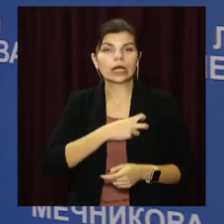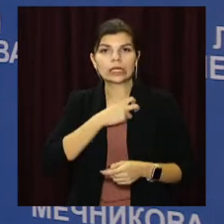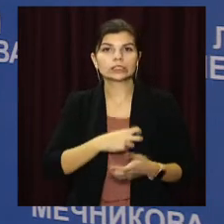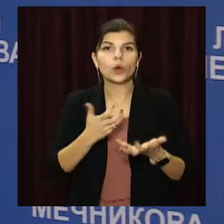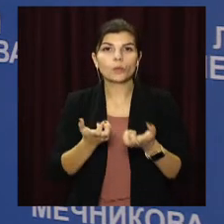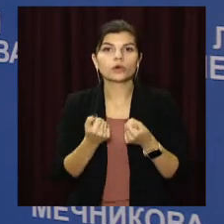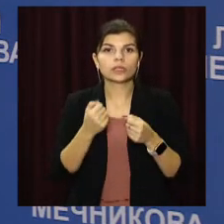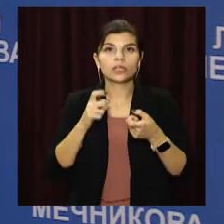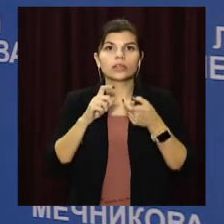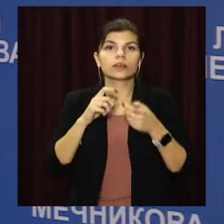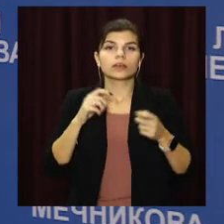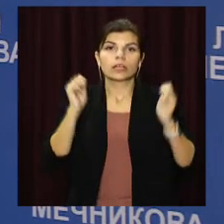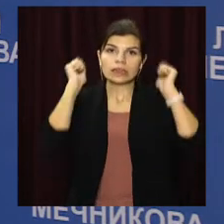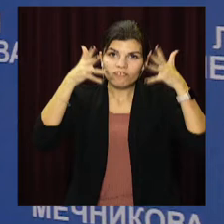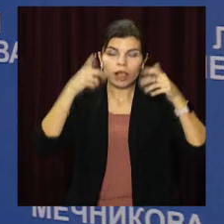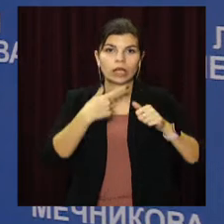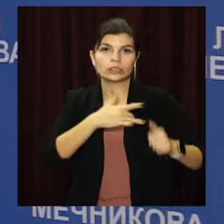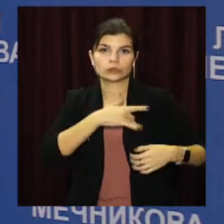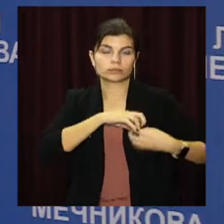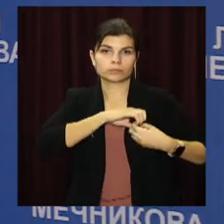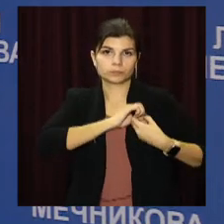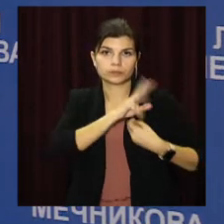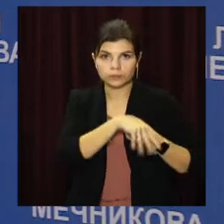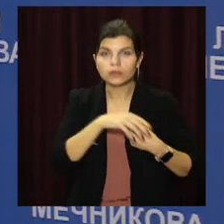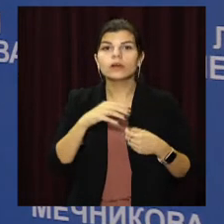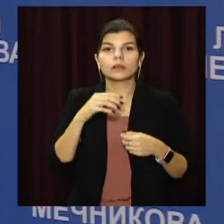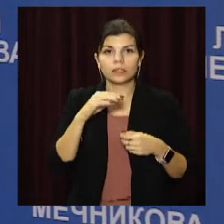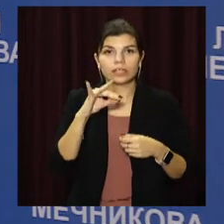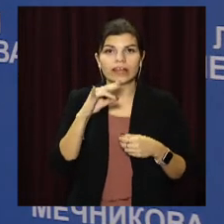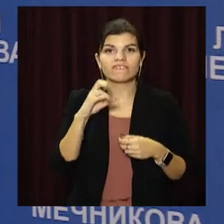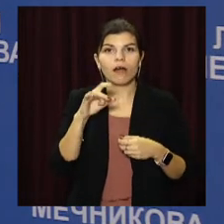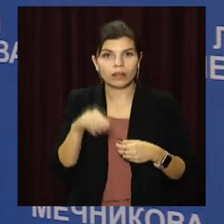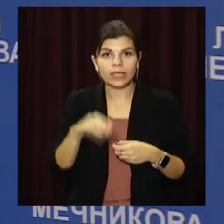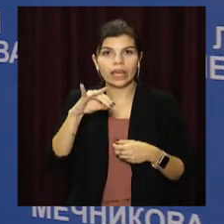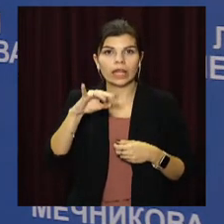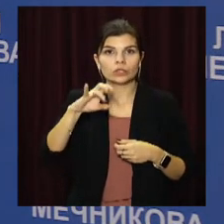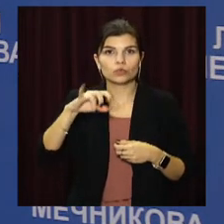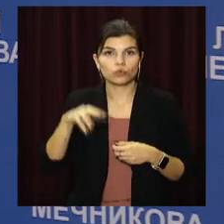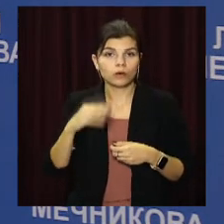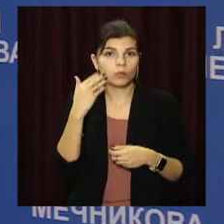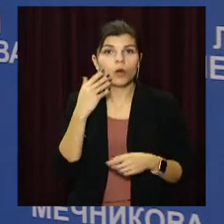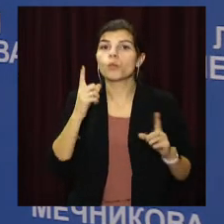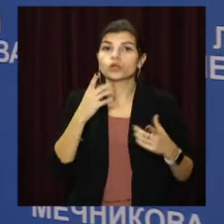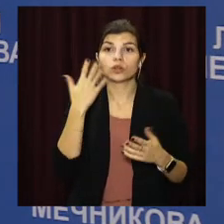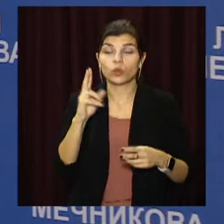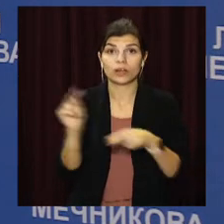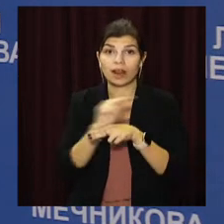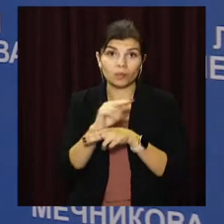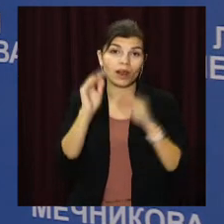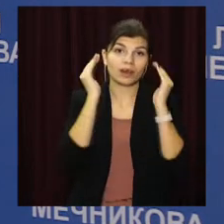дуже високих. Частина пацієнтів, які вилікувалися у нас в ковідних відділеннях та реанімаціях,